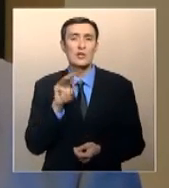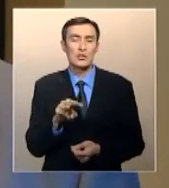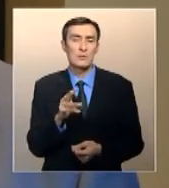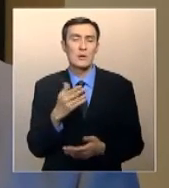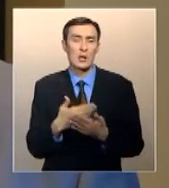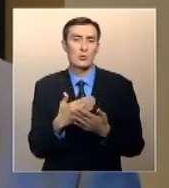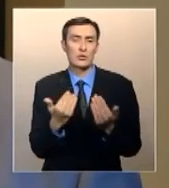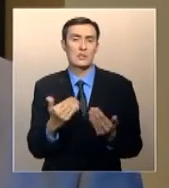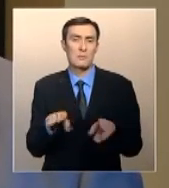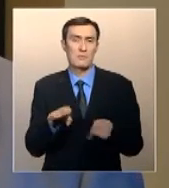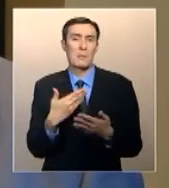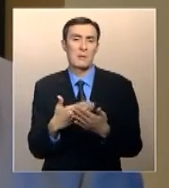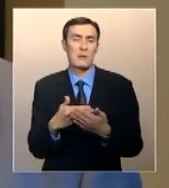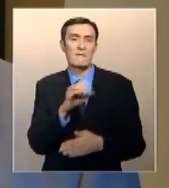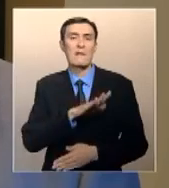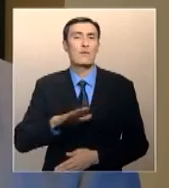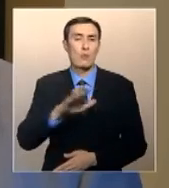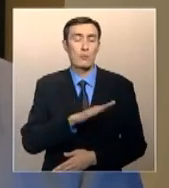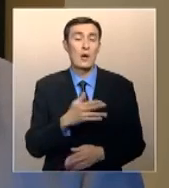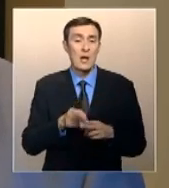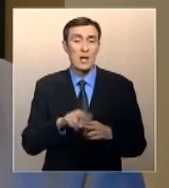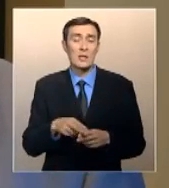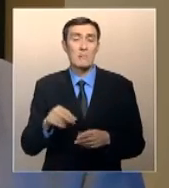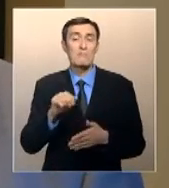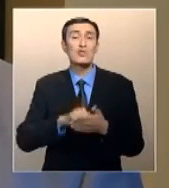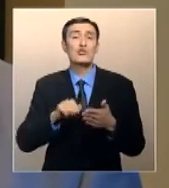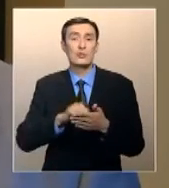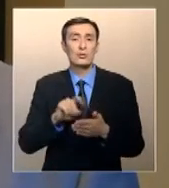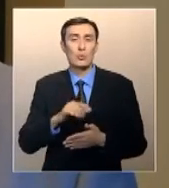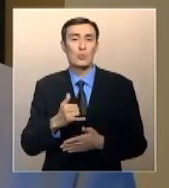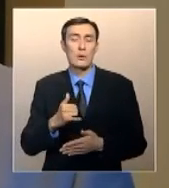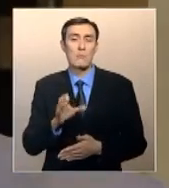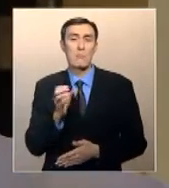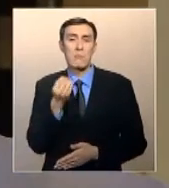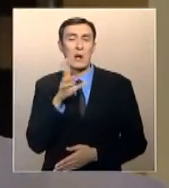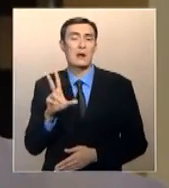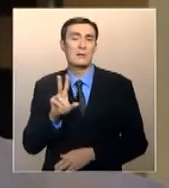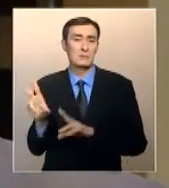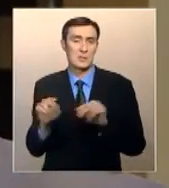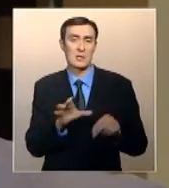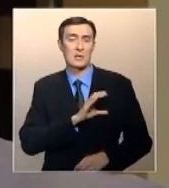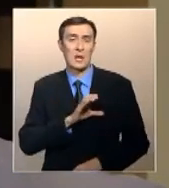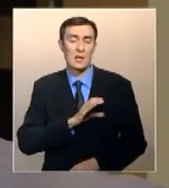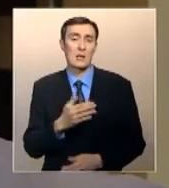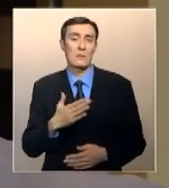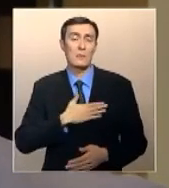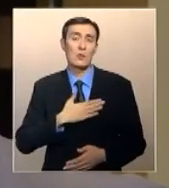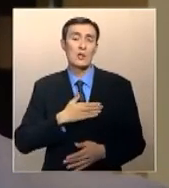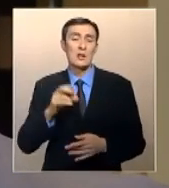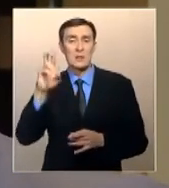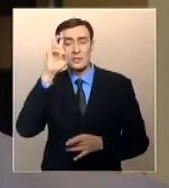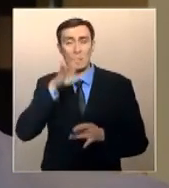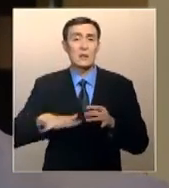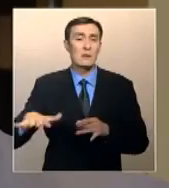двинулись в Европу. Это прежде всего связано с уровнем благосостояния. В этом отношении страны